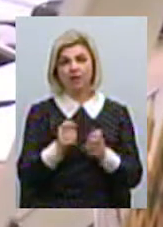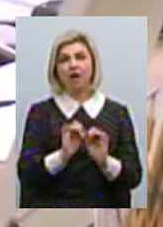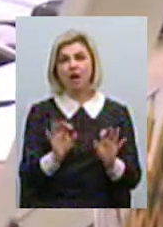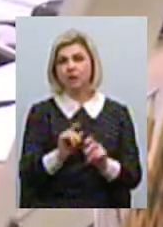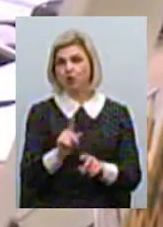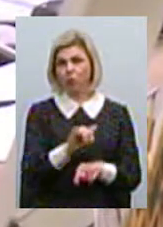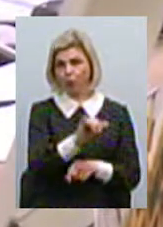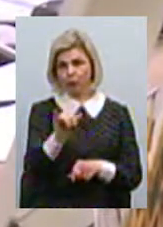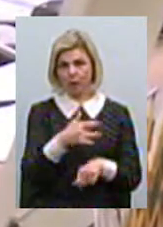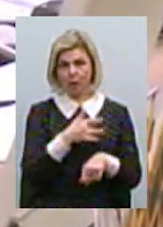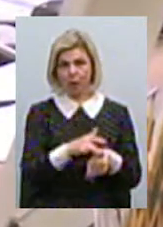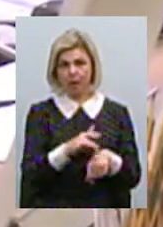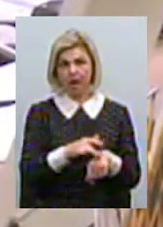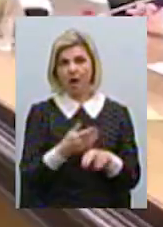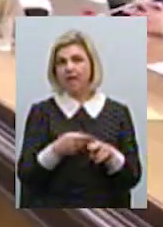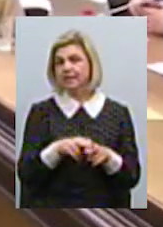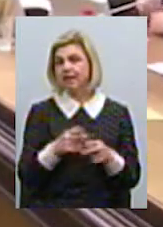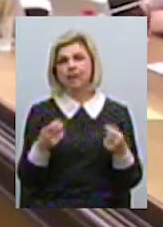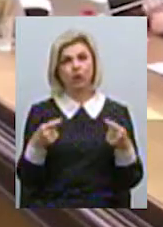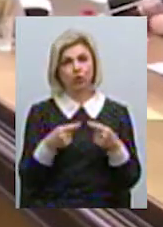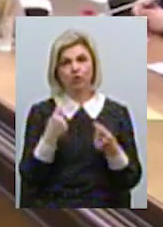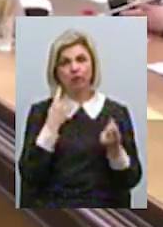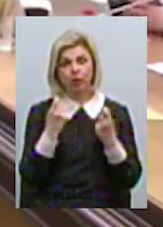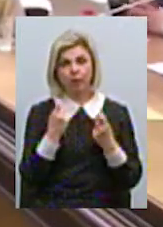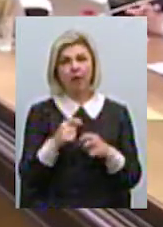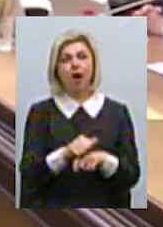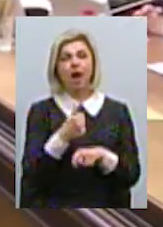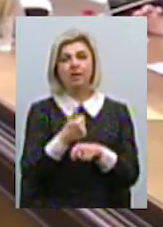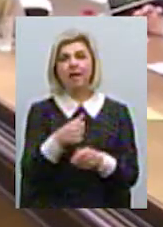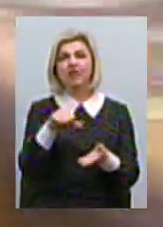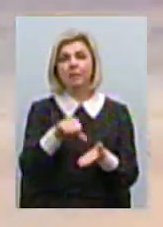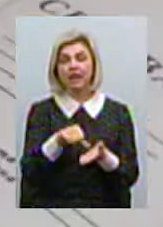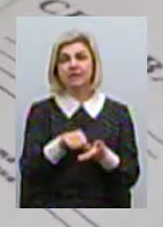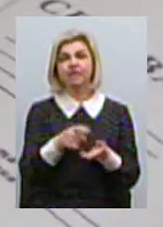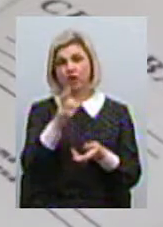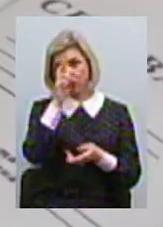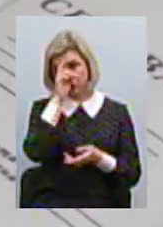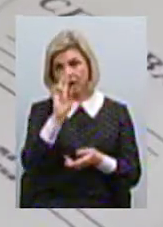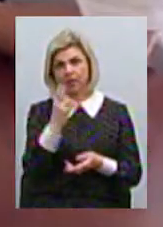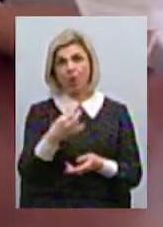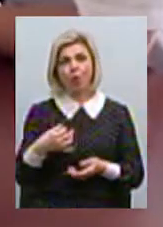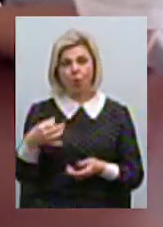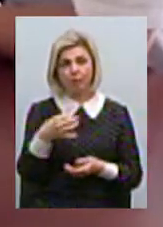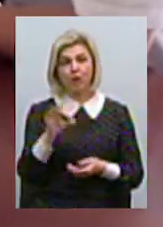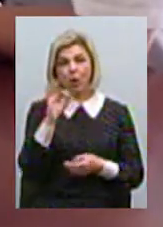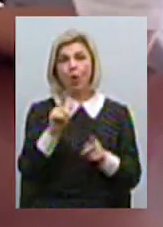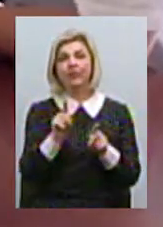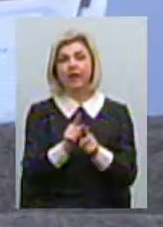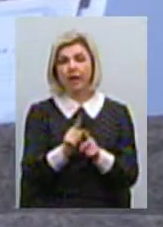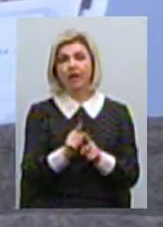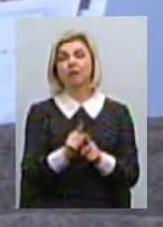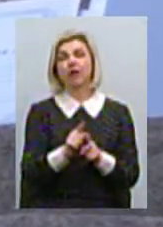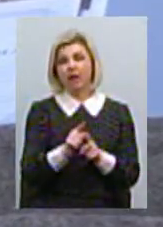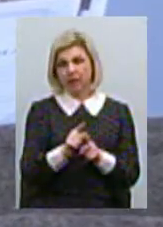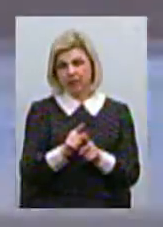болить. А ось це не зовсім точна інформація. Принаймні, головні представники держави в Миколаївській області про вище згадане свавілля